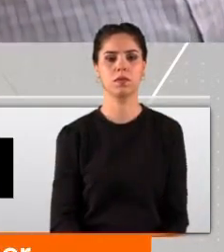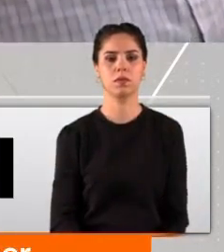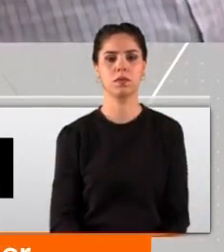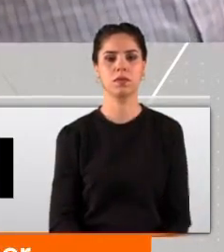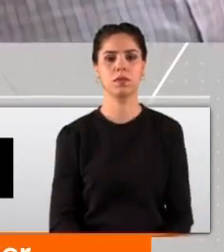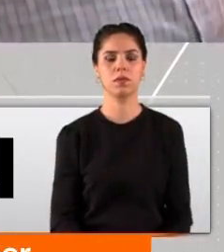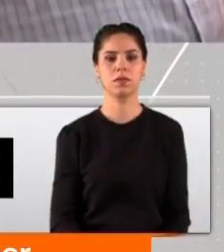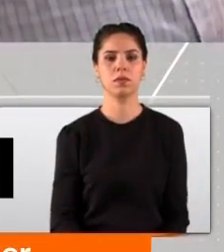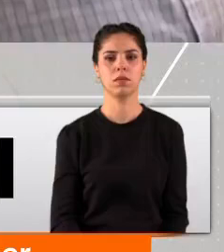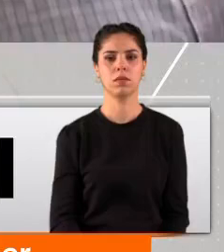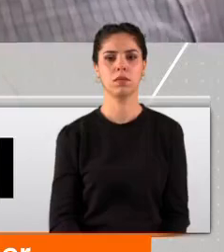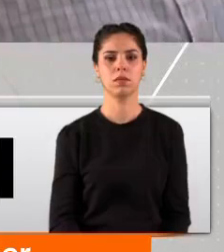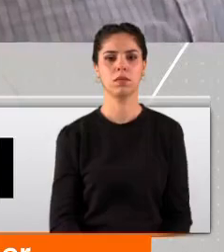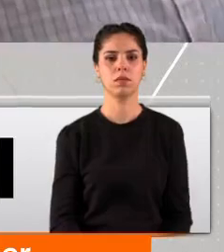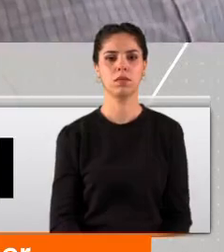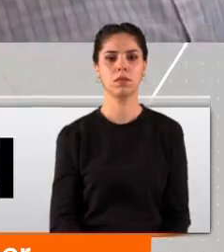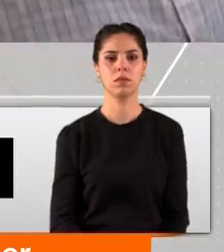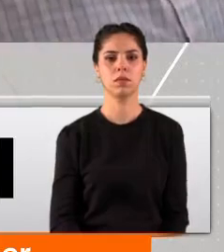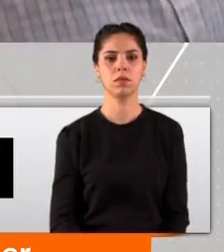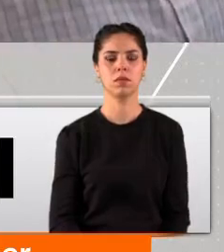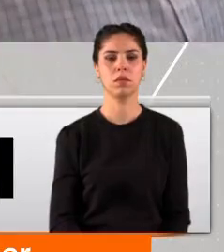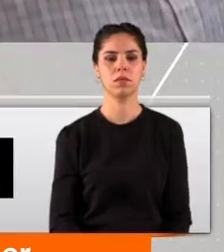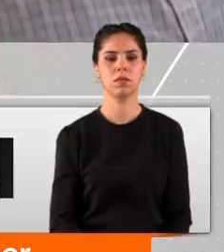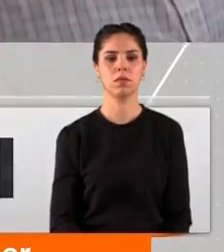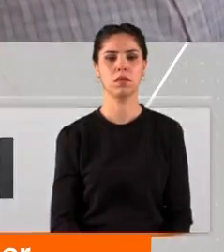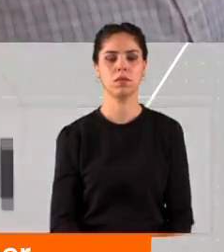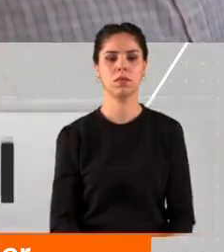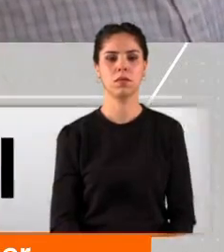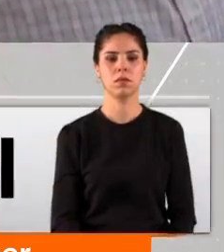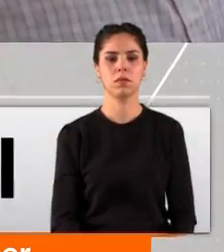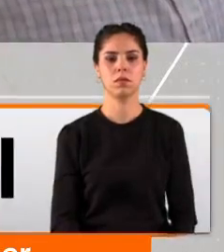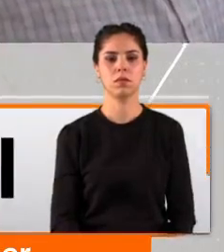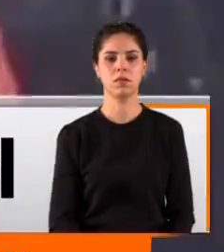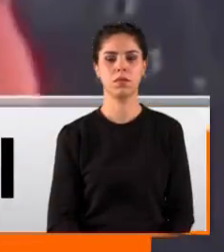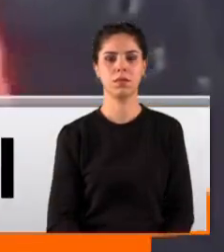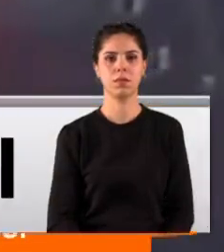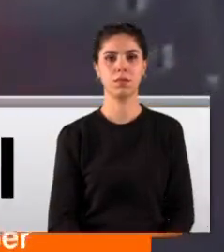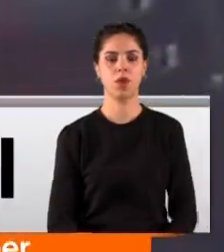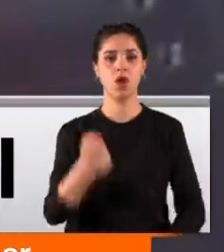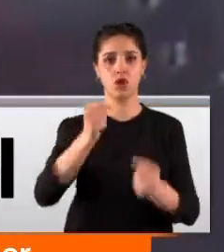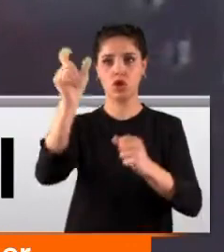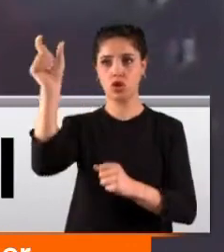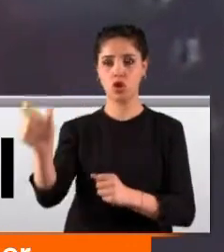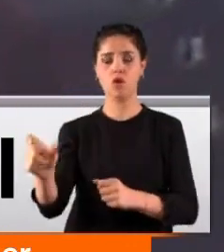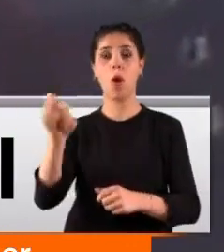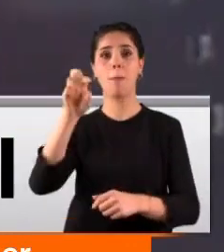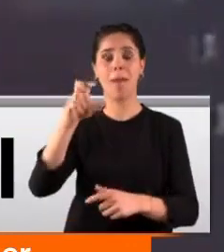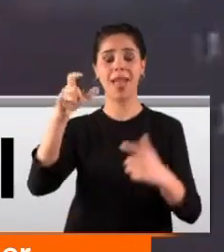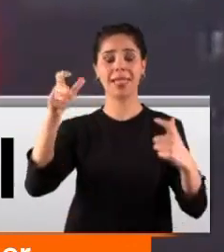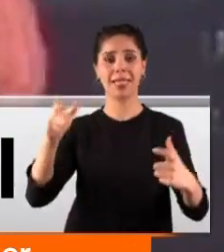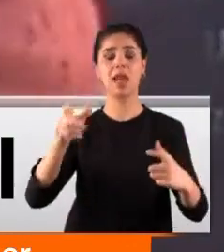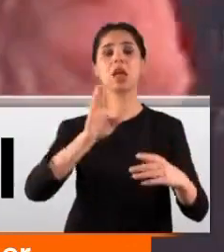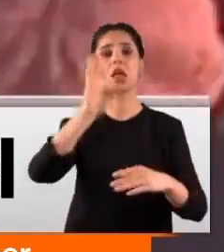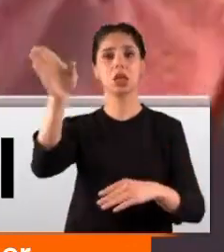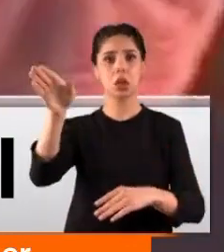nasıl bir şoför falan filan dedim. Herkesi dedim bir katmayın hanımefendi. Ben onlardan değilim. Şoföre aracın Pendik'e gidip gitmediğini